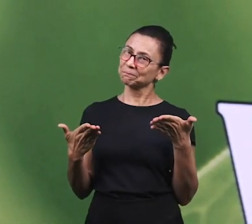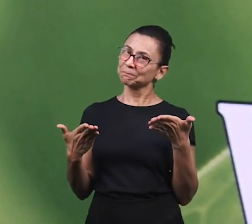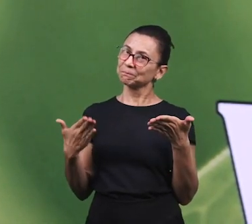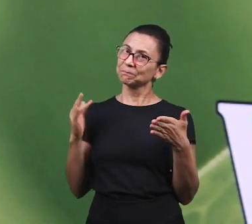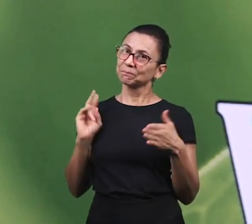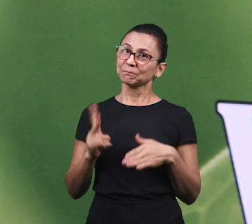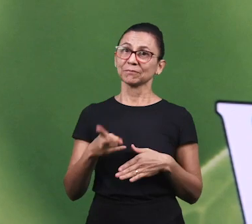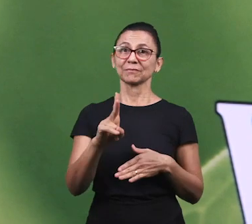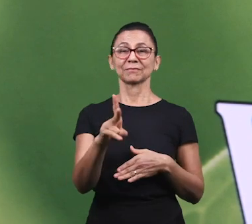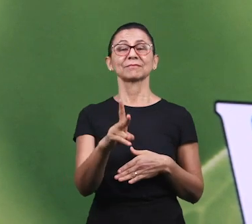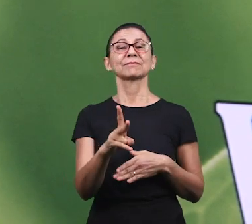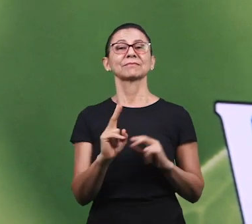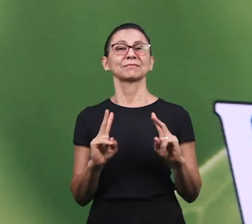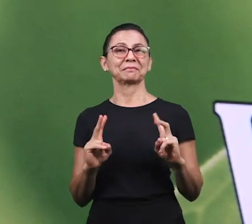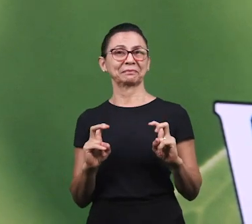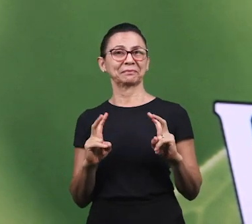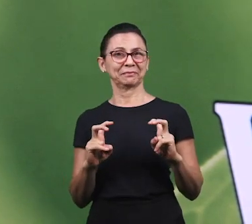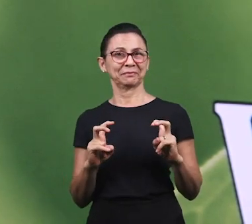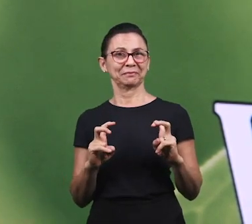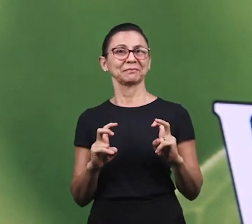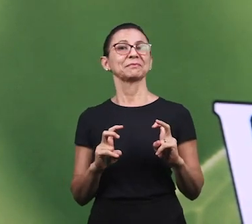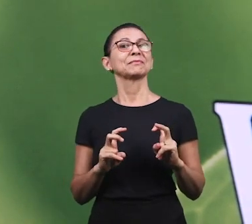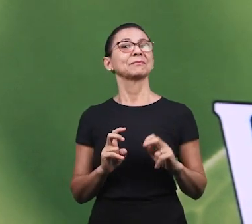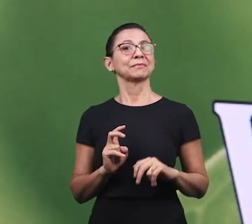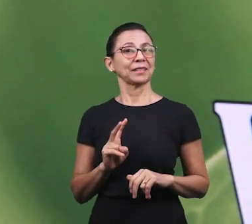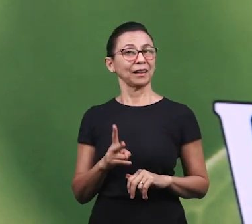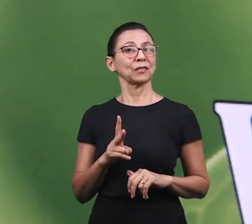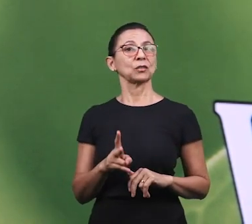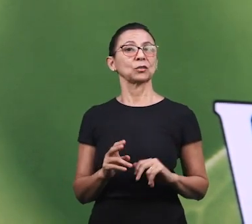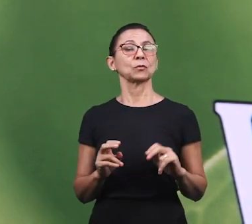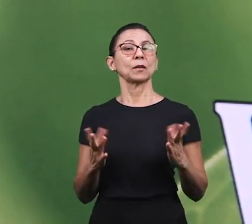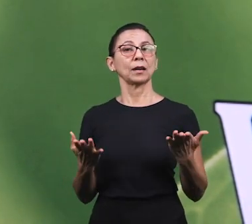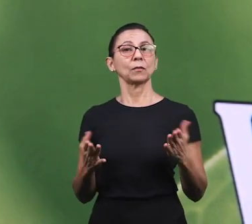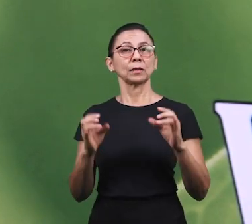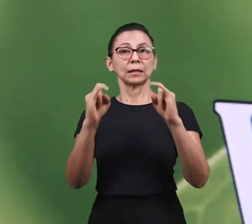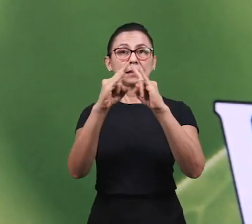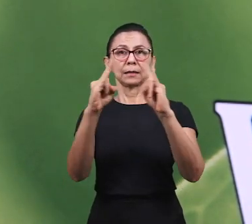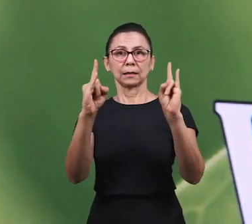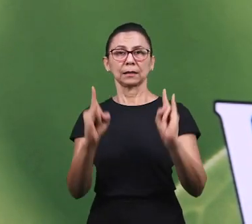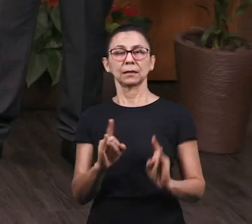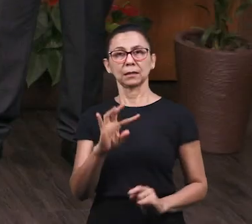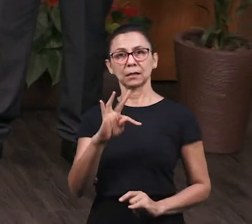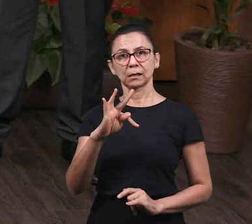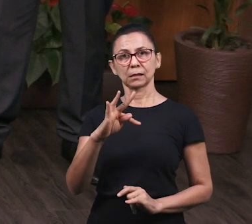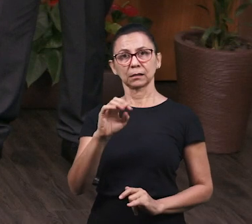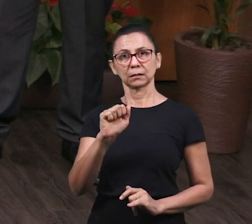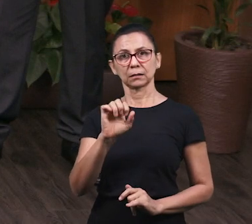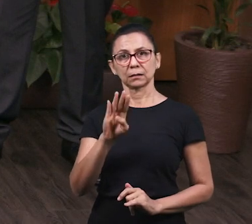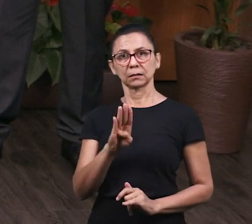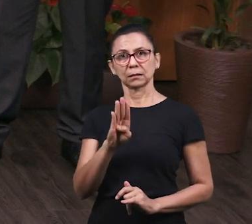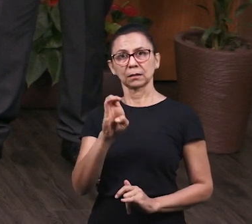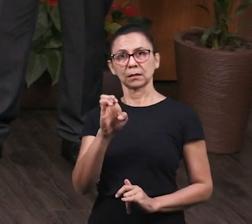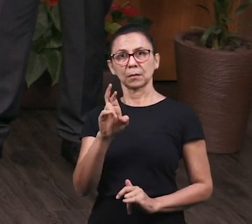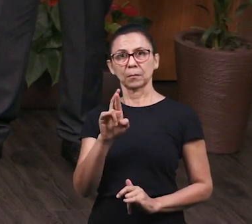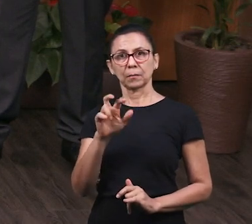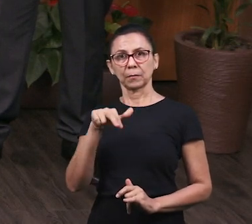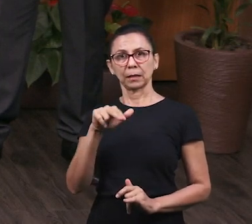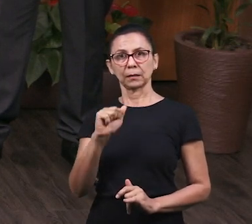Aujourd'hui, nous allons continuer ce sujet en parlant encore sur le tabernacle.